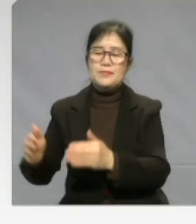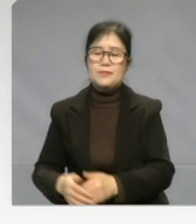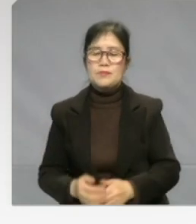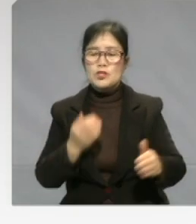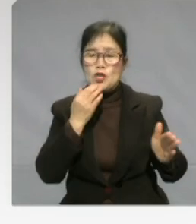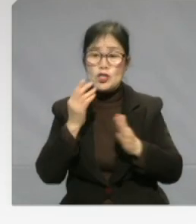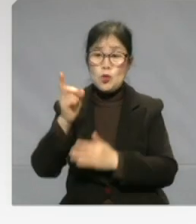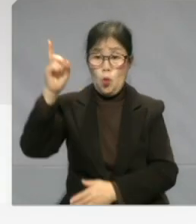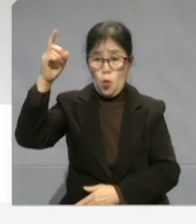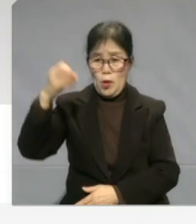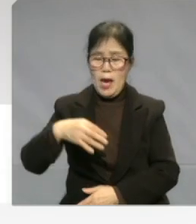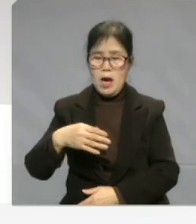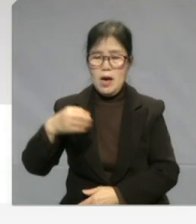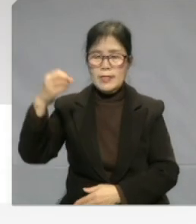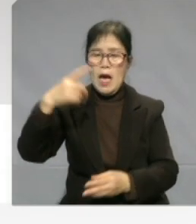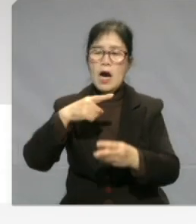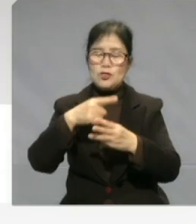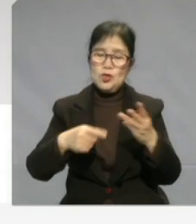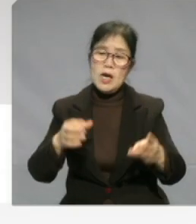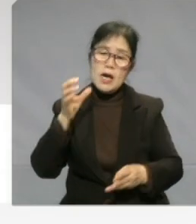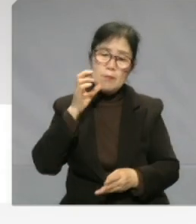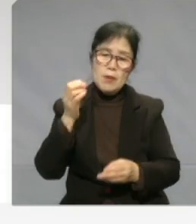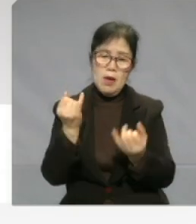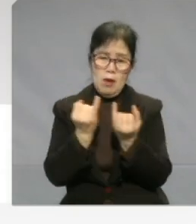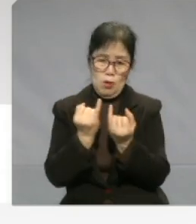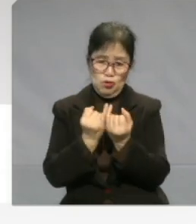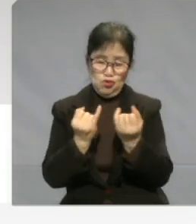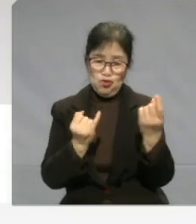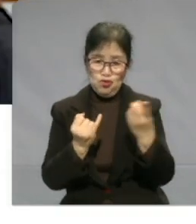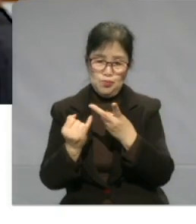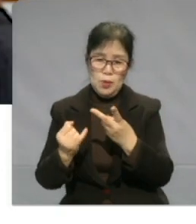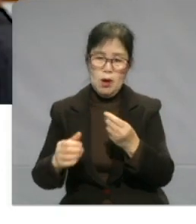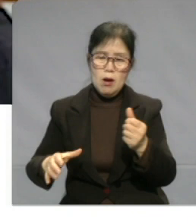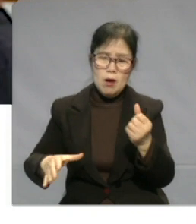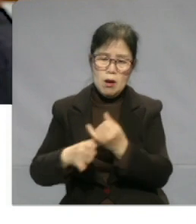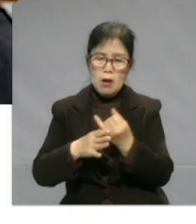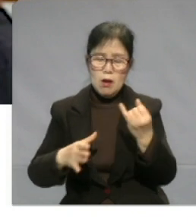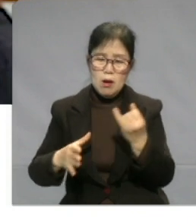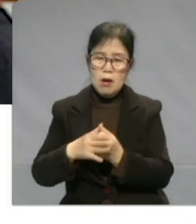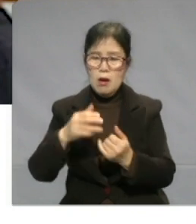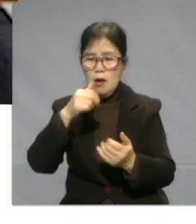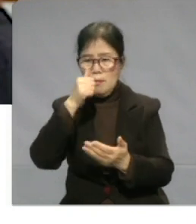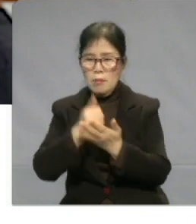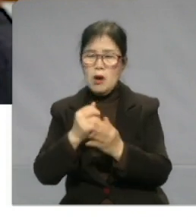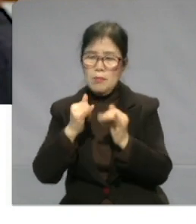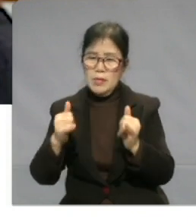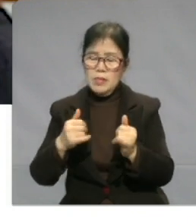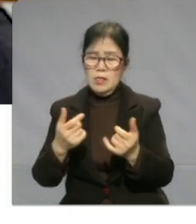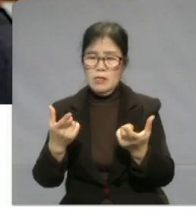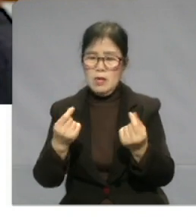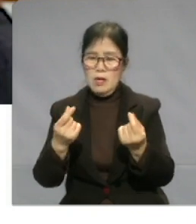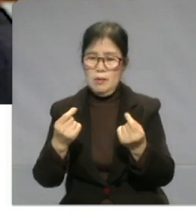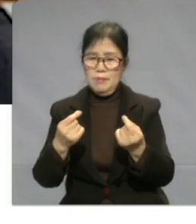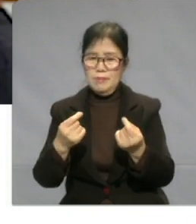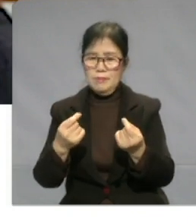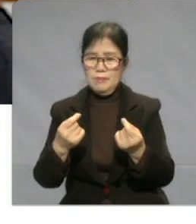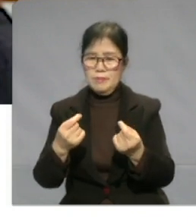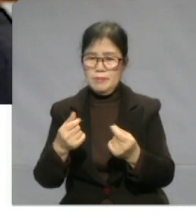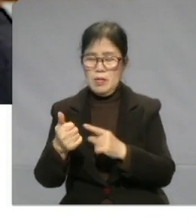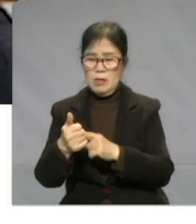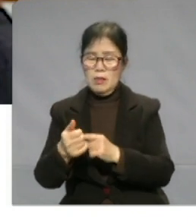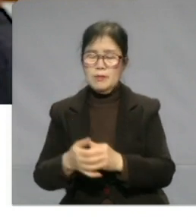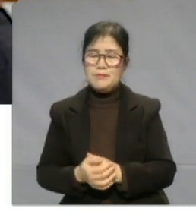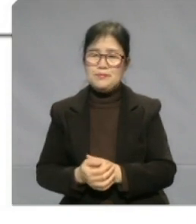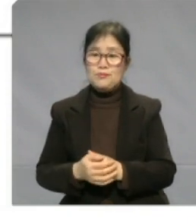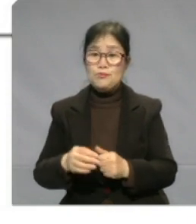경기 고향과 양주에서 카페 여주인 두 명이 이따라 살해된 사건의 범인이 같은 사람인 것으로 확인됐습니다